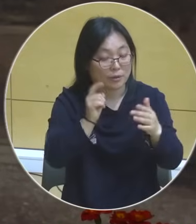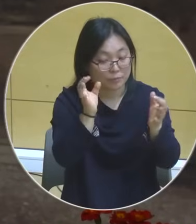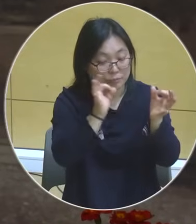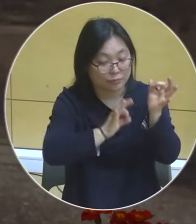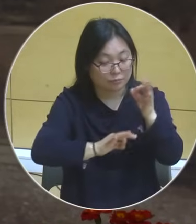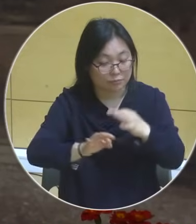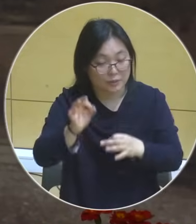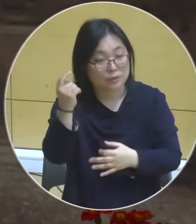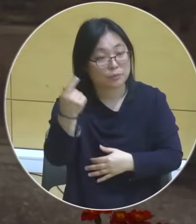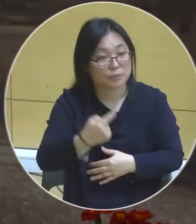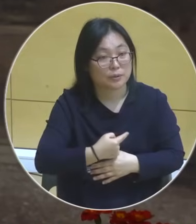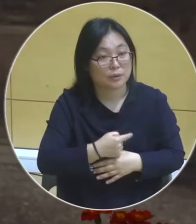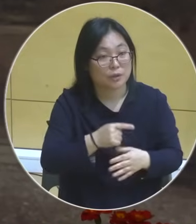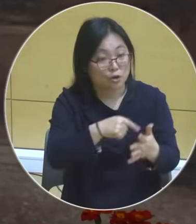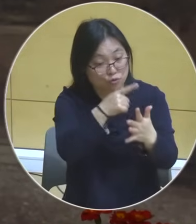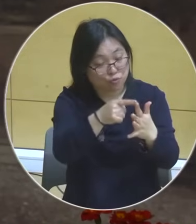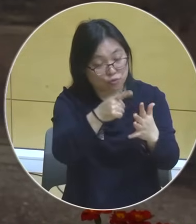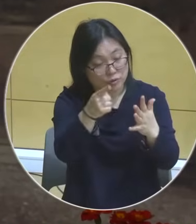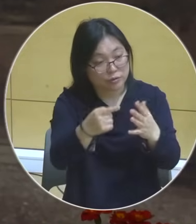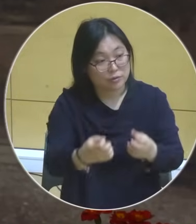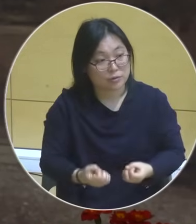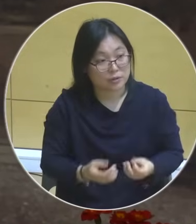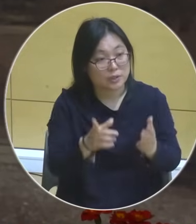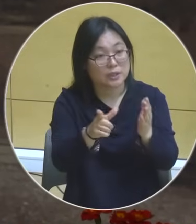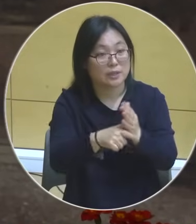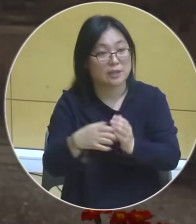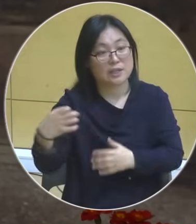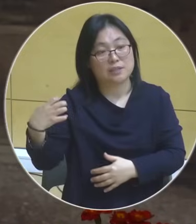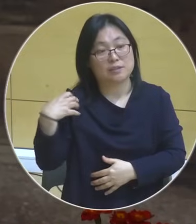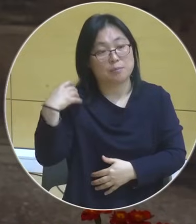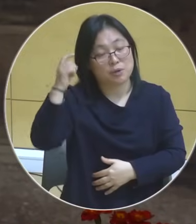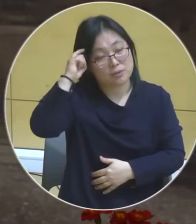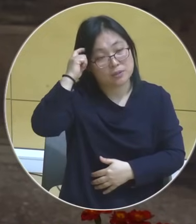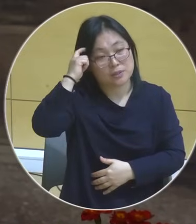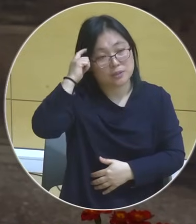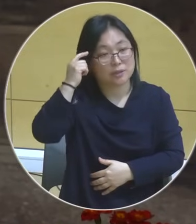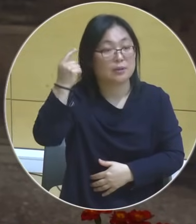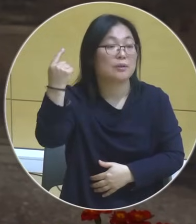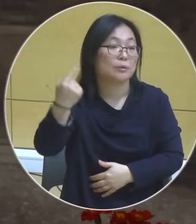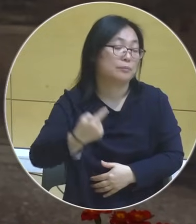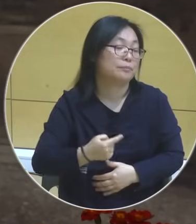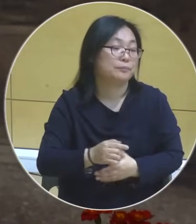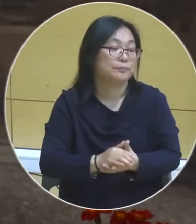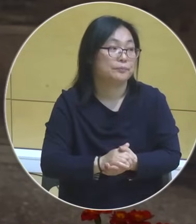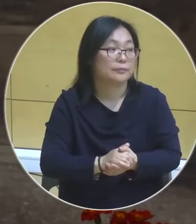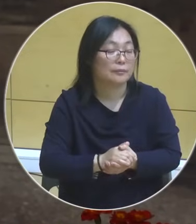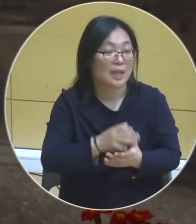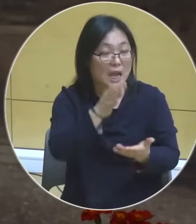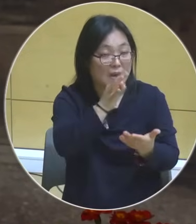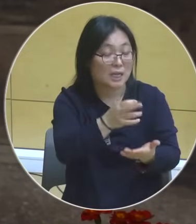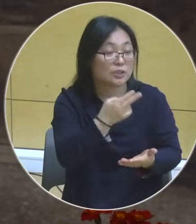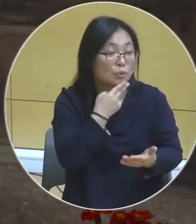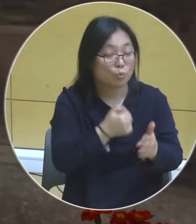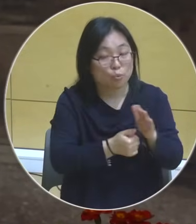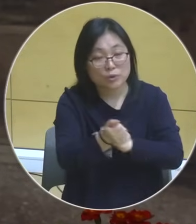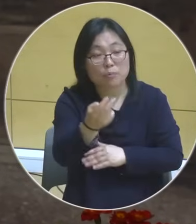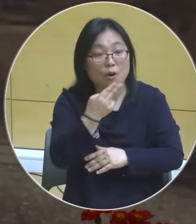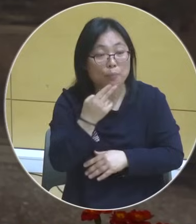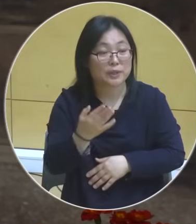찾아오는 마음이 있다면, 유월절을 지킬 때 있다면 사명의식입니다. 자, 가치도 없고 희망도 없는